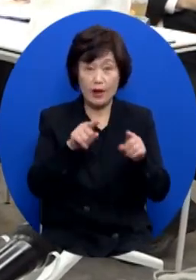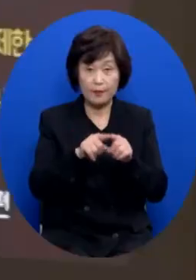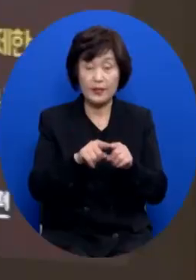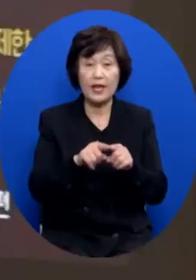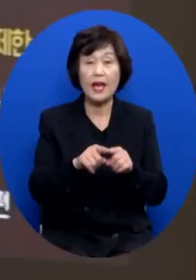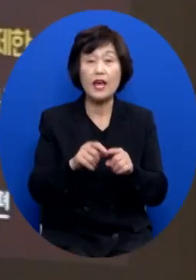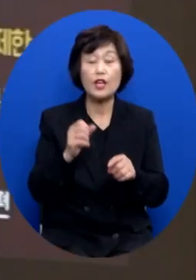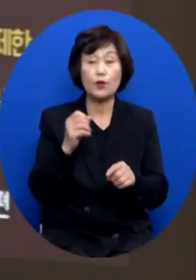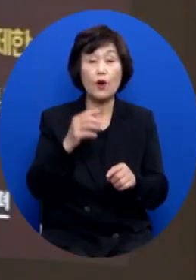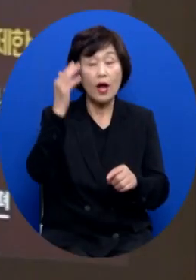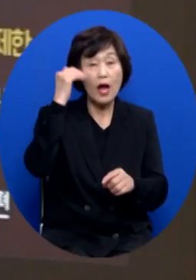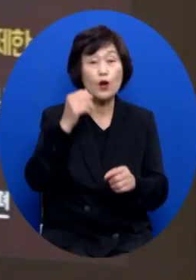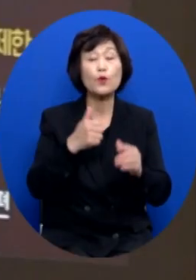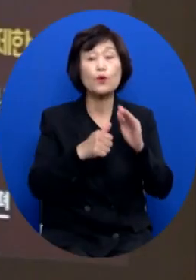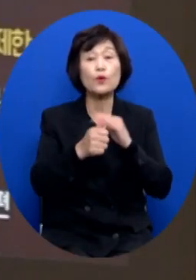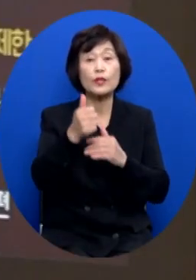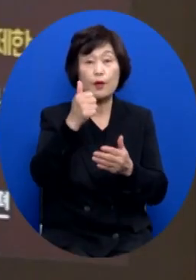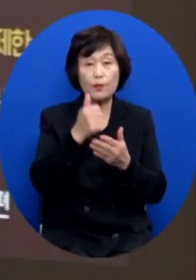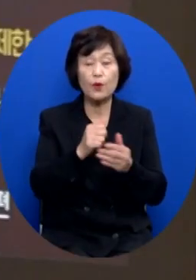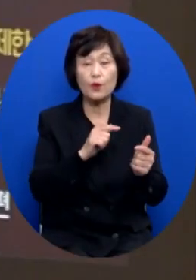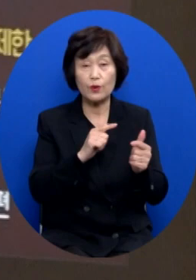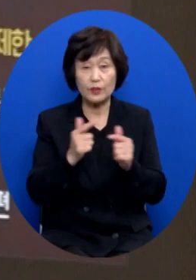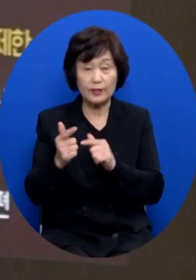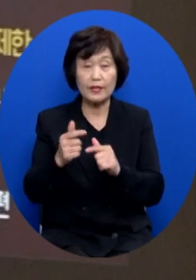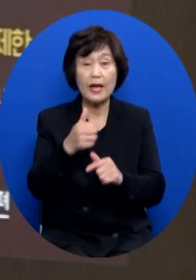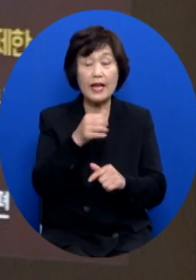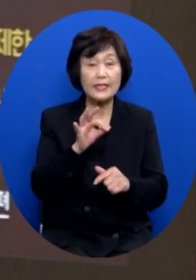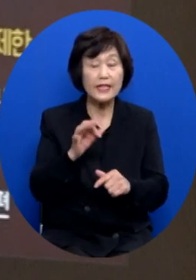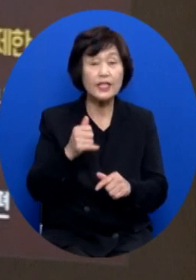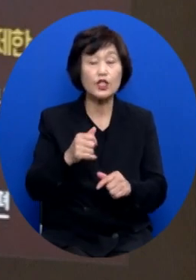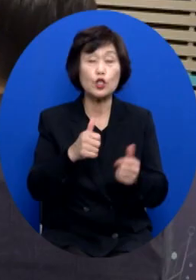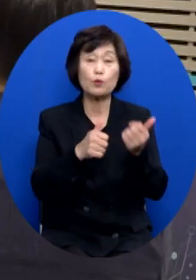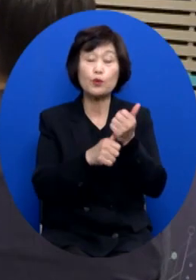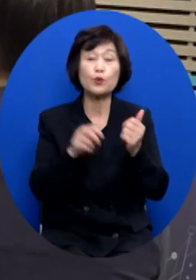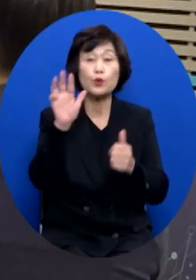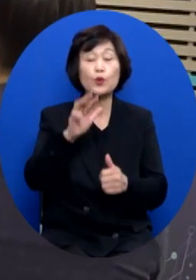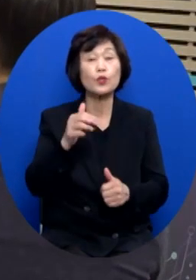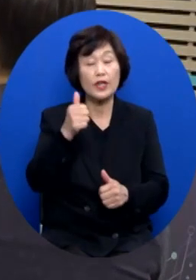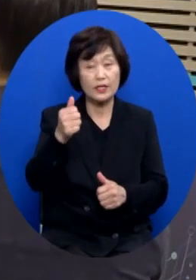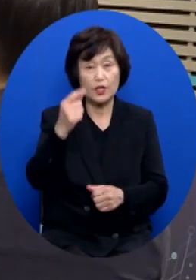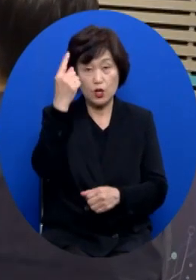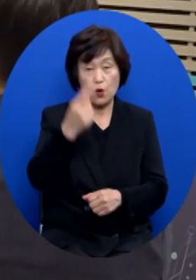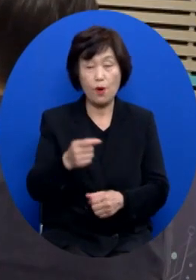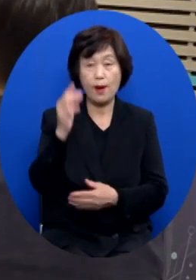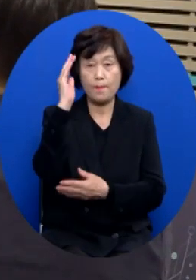매대 한국대표 벨헤이븐 대학교 안세진 부총장 등이 참여해 토론을 진행했습니다